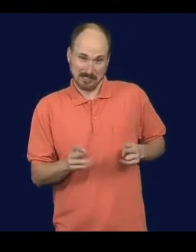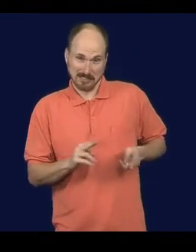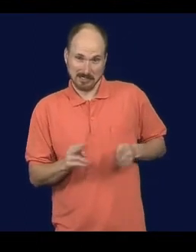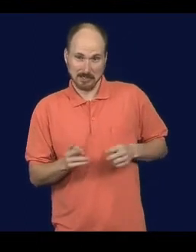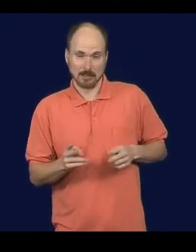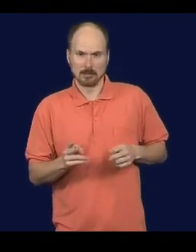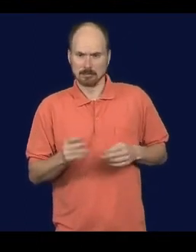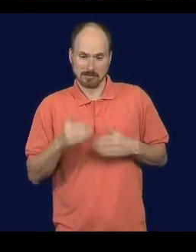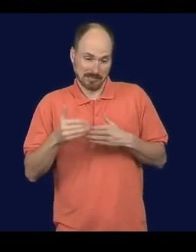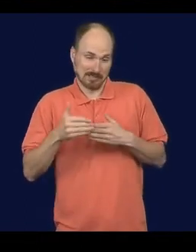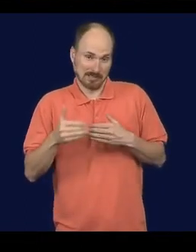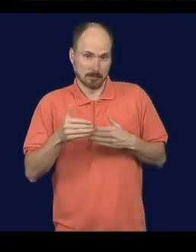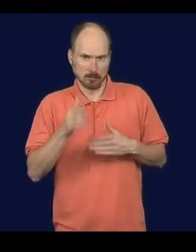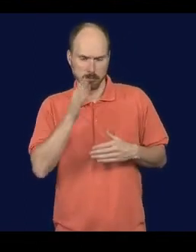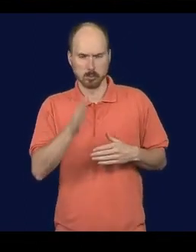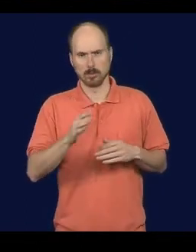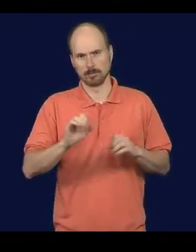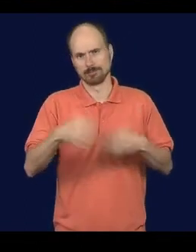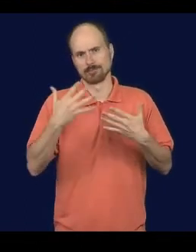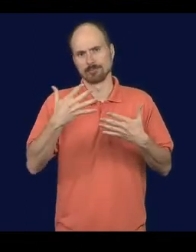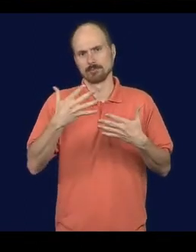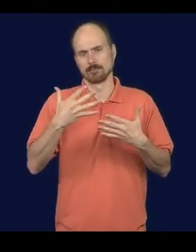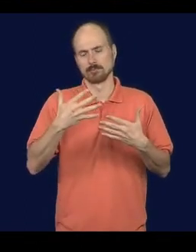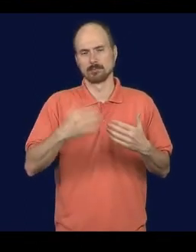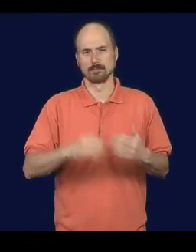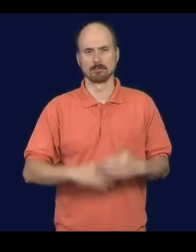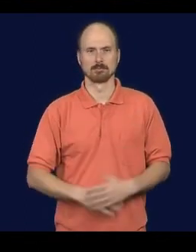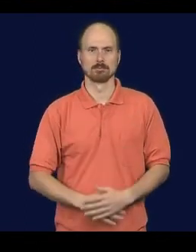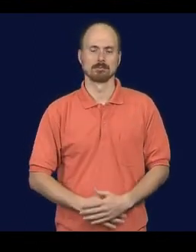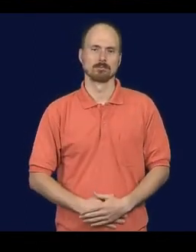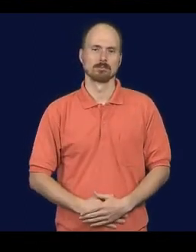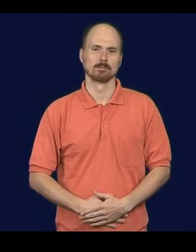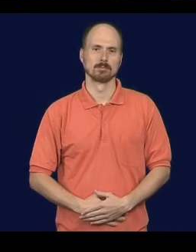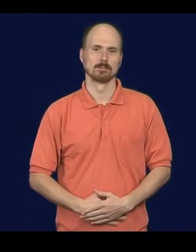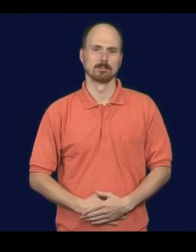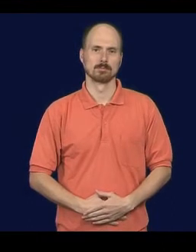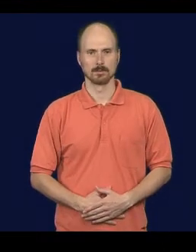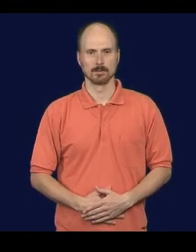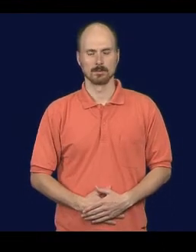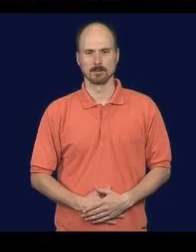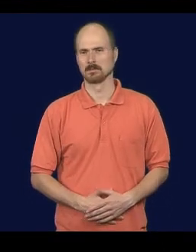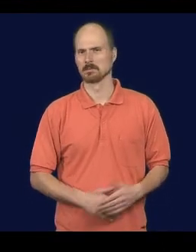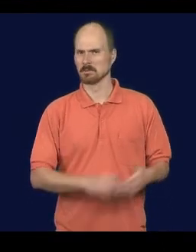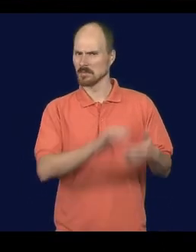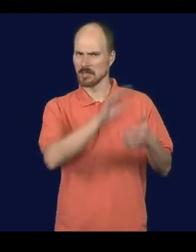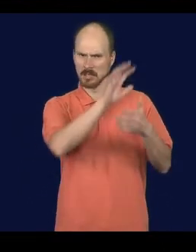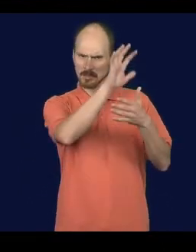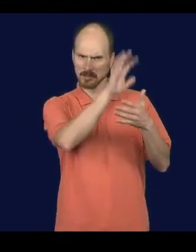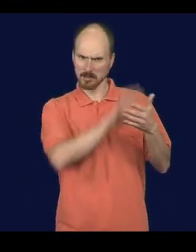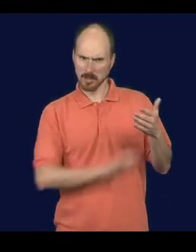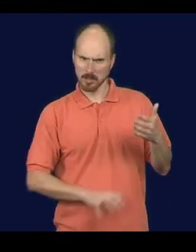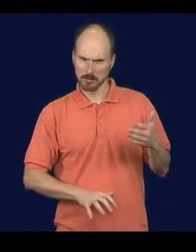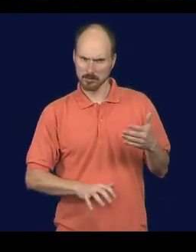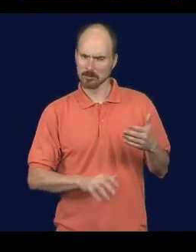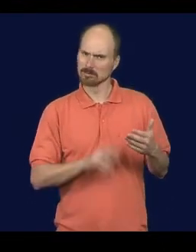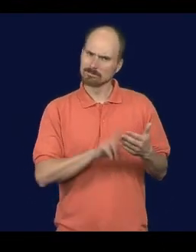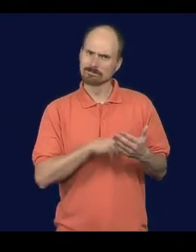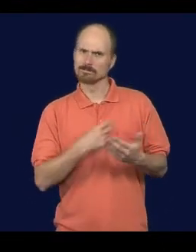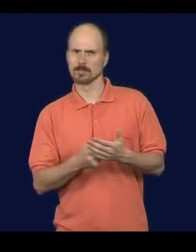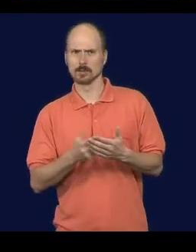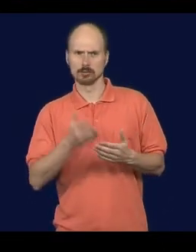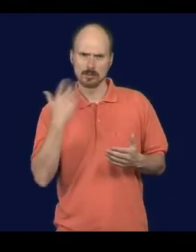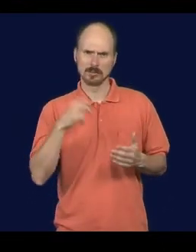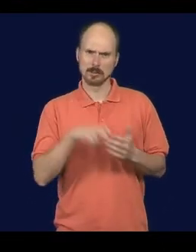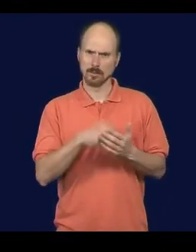ten nápad přišel vlastně ještě předtím, než přišla vůbec Siri na iPhoneu. To přišlo asi 3 měsíce potom, co já jsem se začal